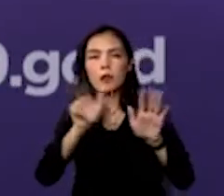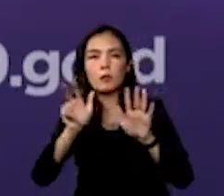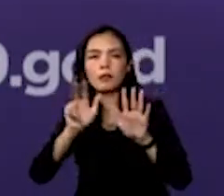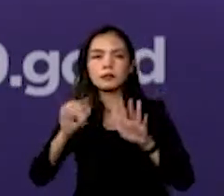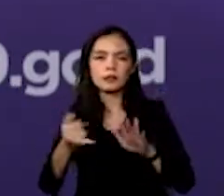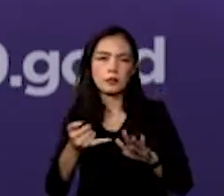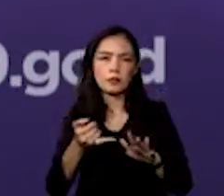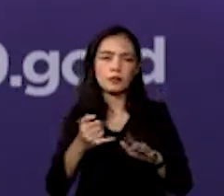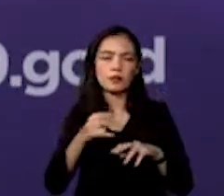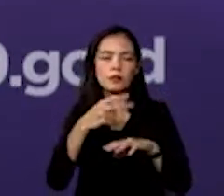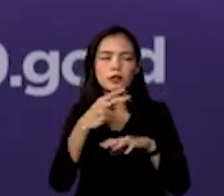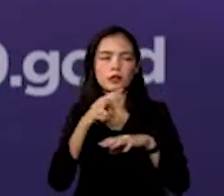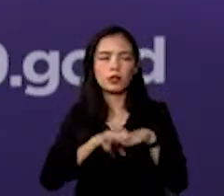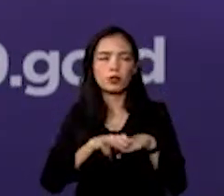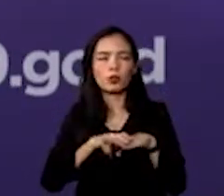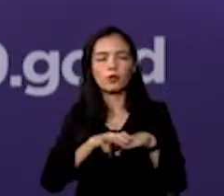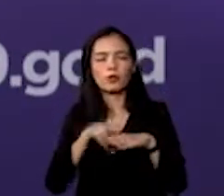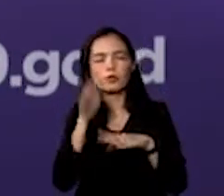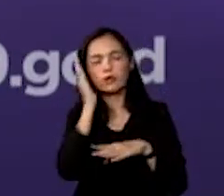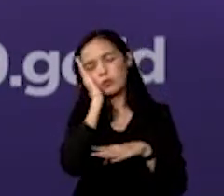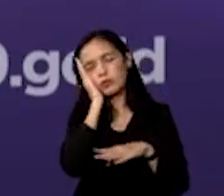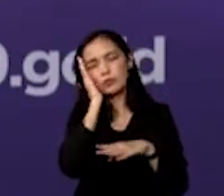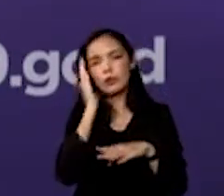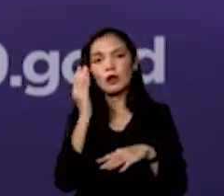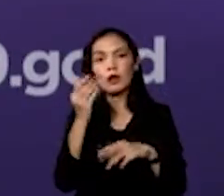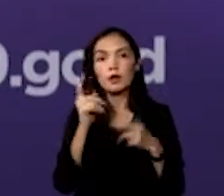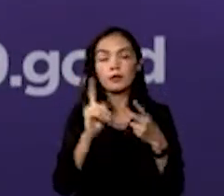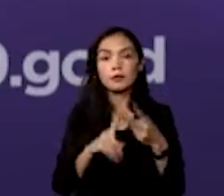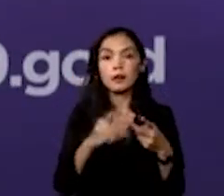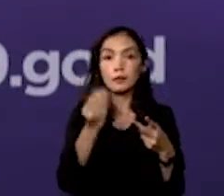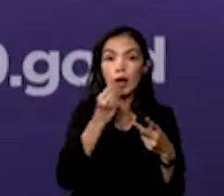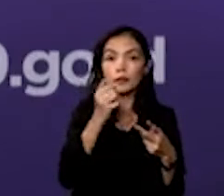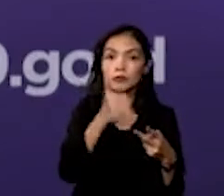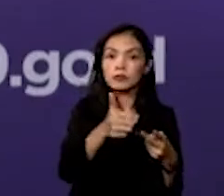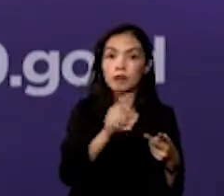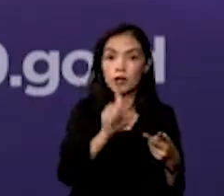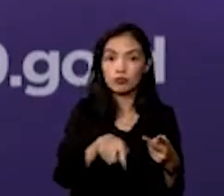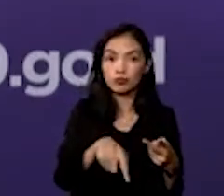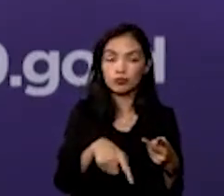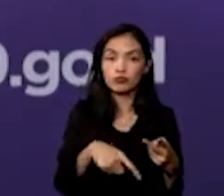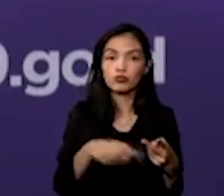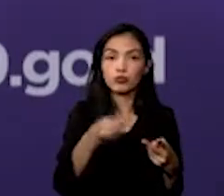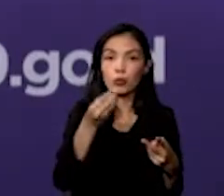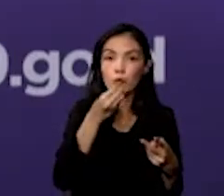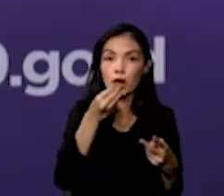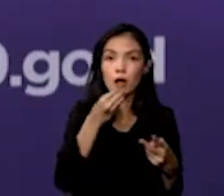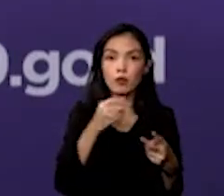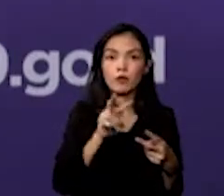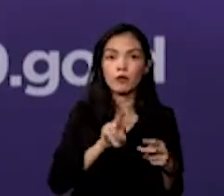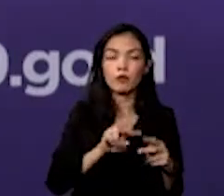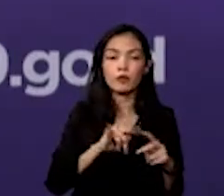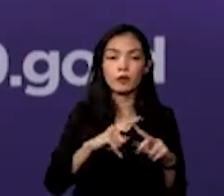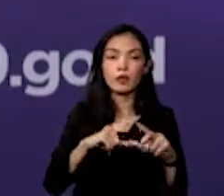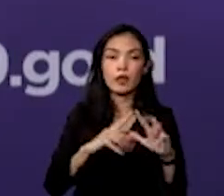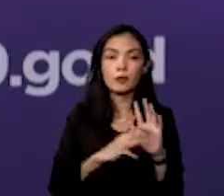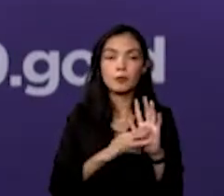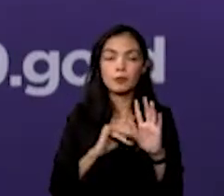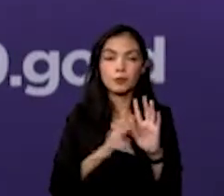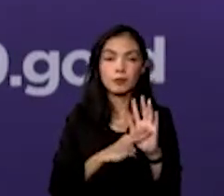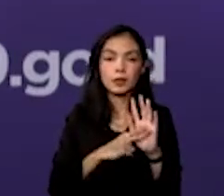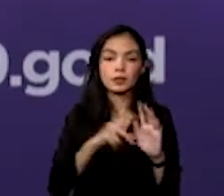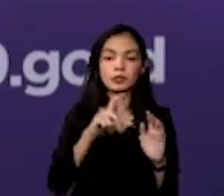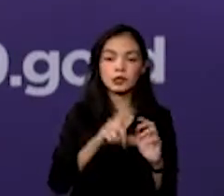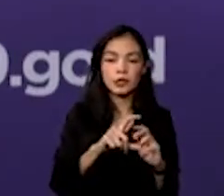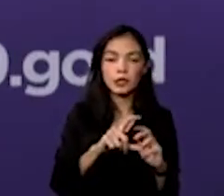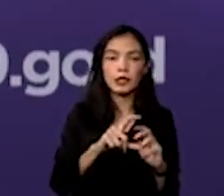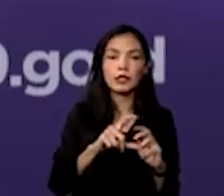ya makan hati-hati makan musi yang baik ya makan vitamin ya vitamin terutama vitamin C